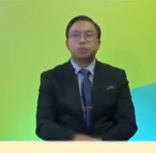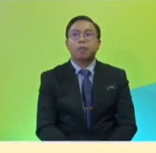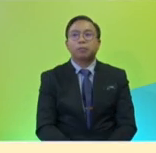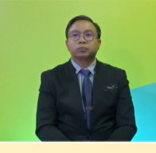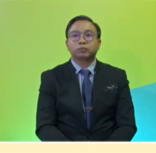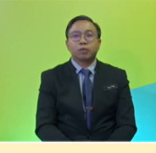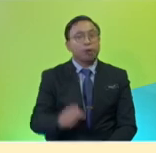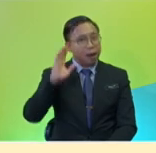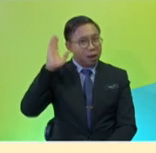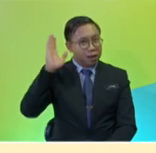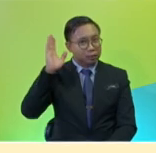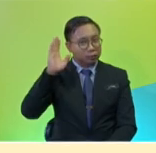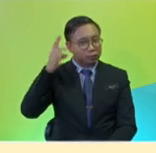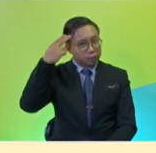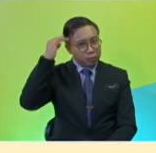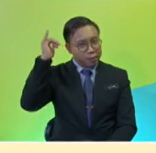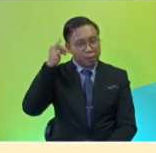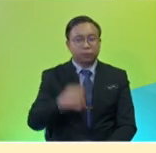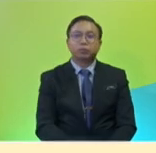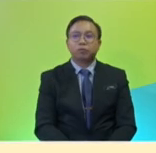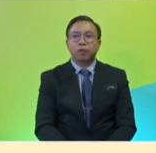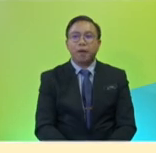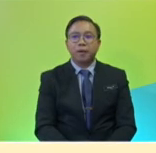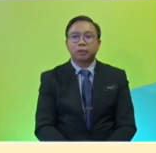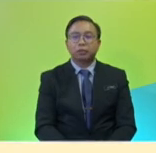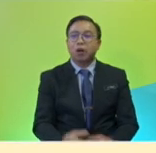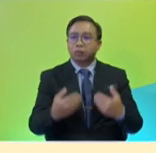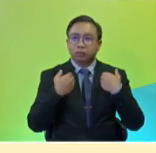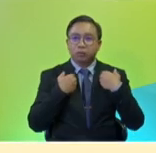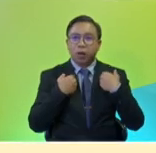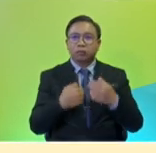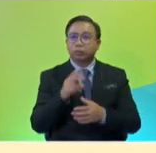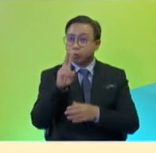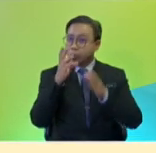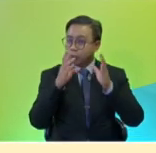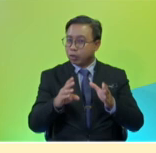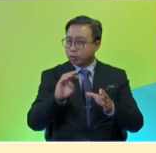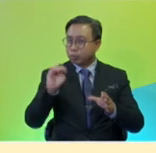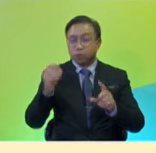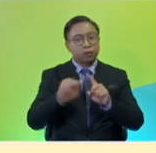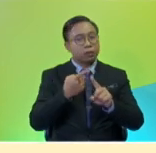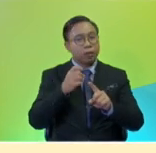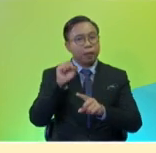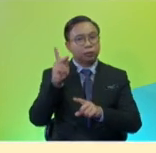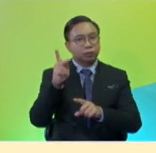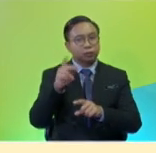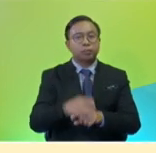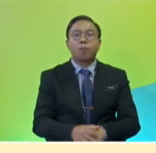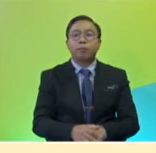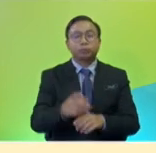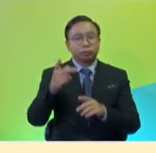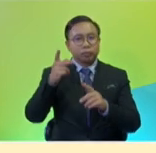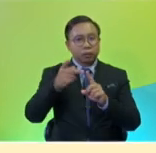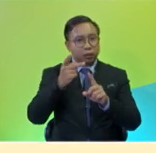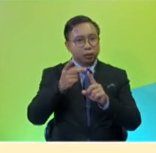Cuba ramai. Selain itu, kami juga ada dua orang murid dari SK Sentul Utama,